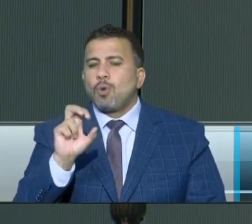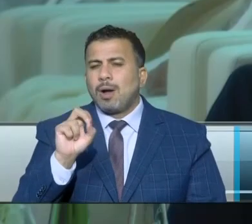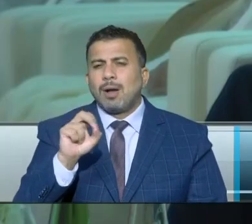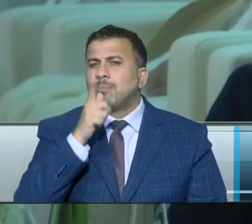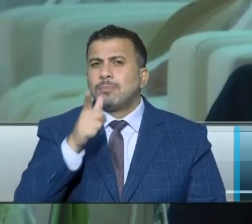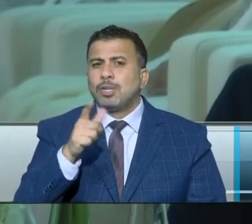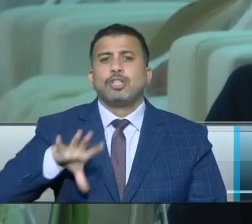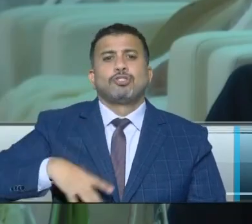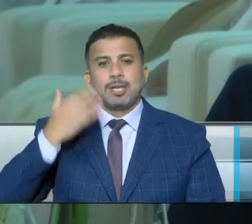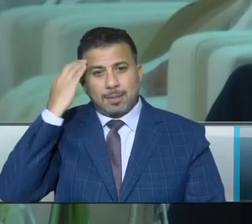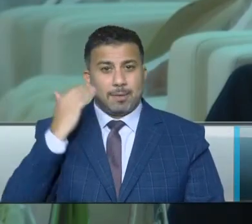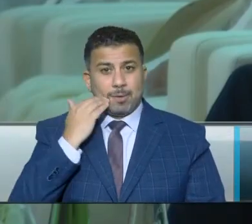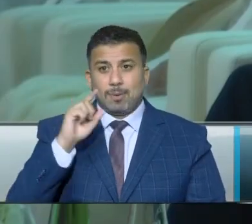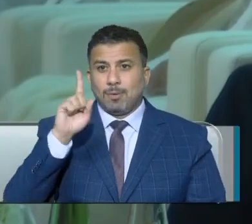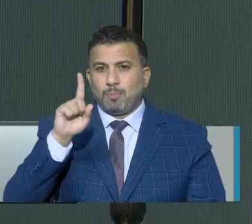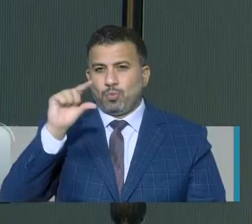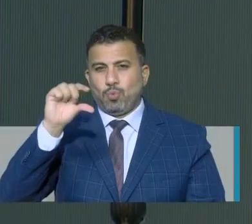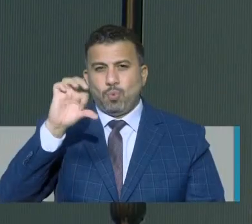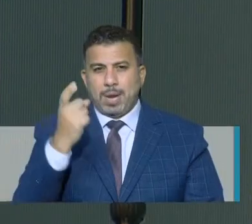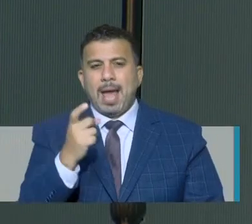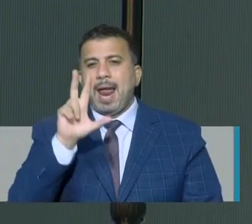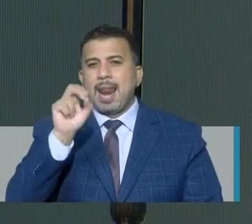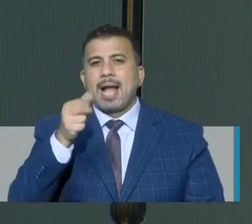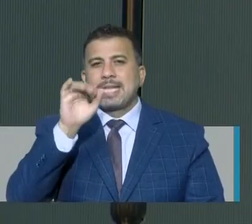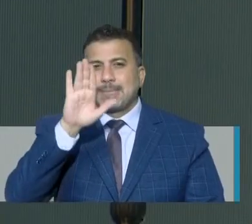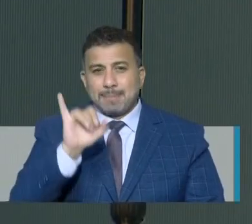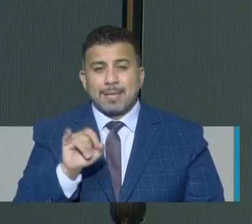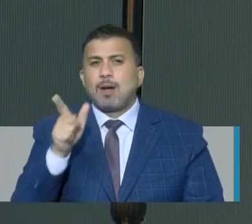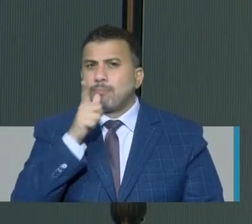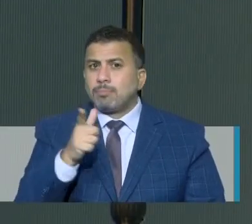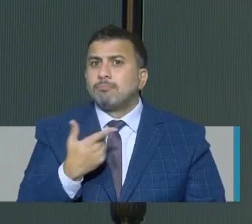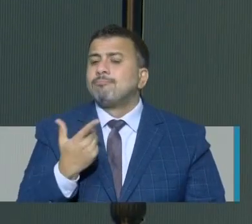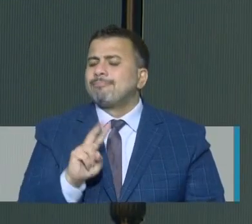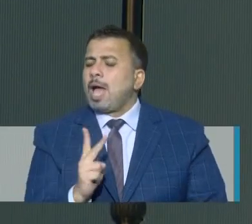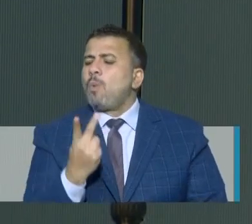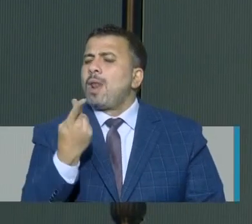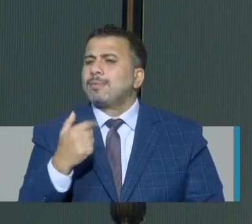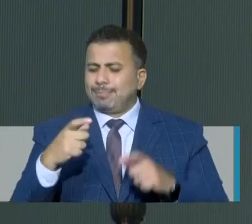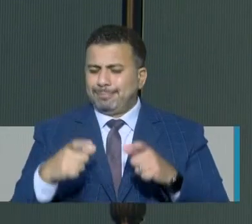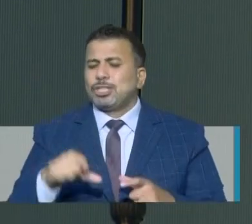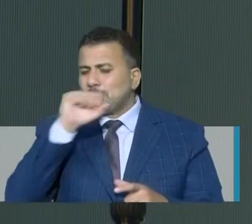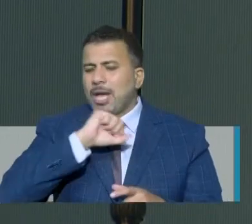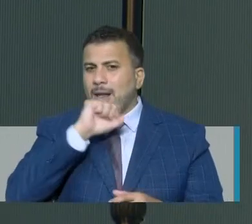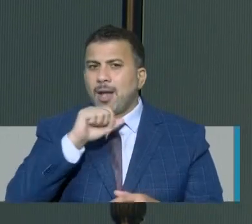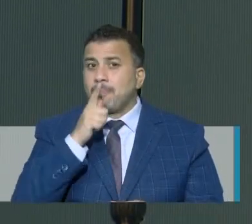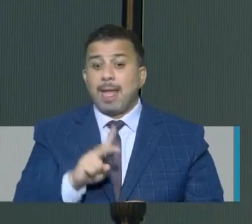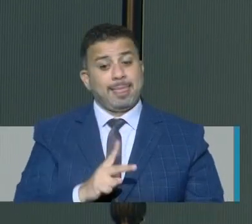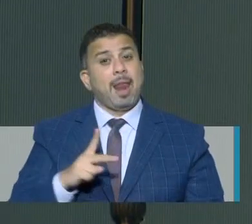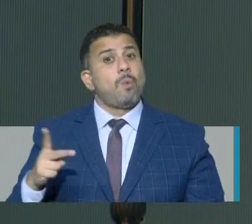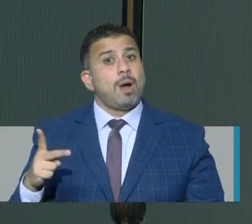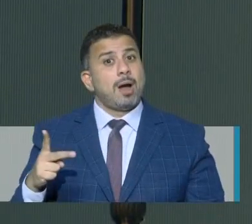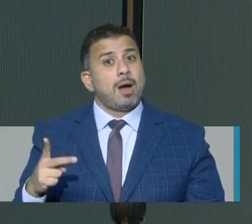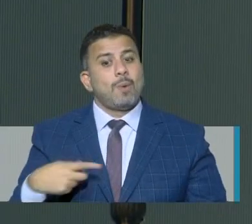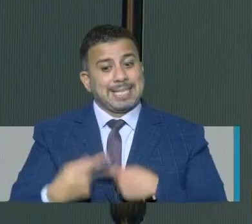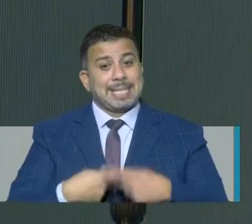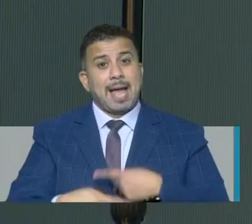وتوجيه الشيخه بدور بنت سلطان القاسمي على دعم التحولات التي تقودها الاماره عبر تعزيز التنوع